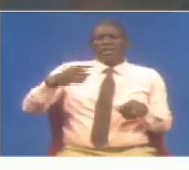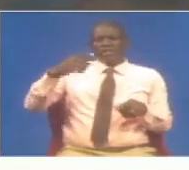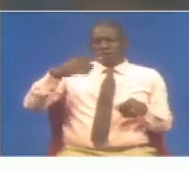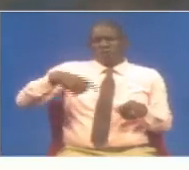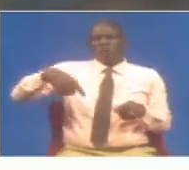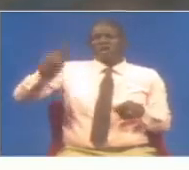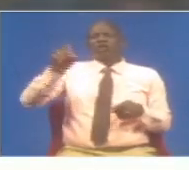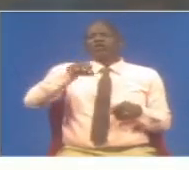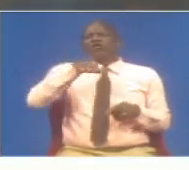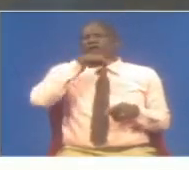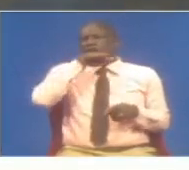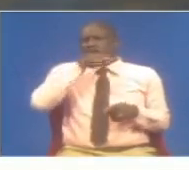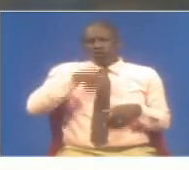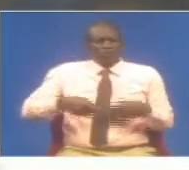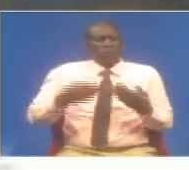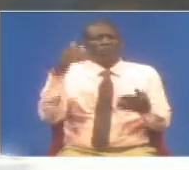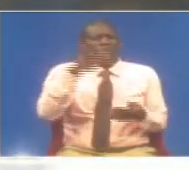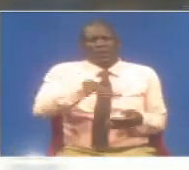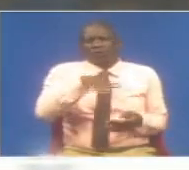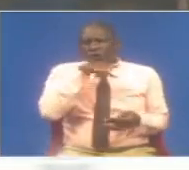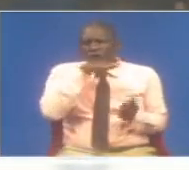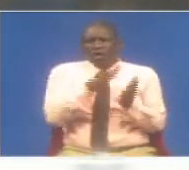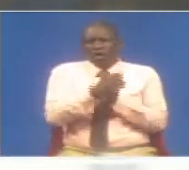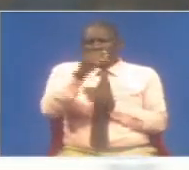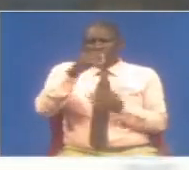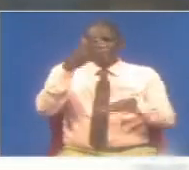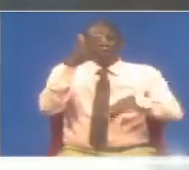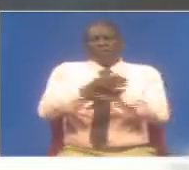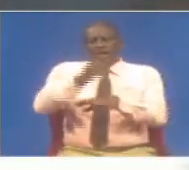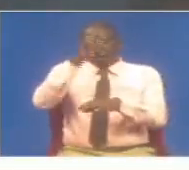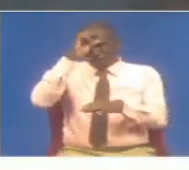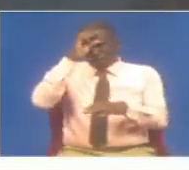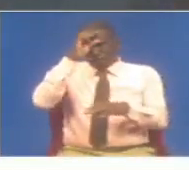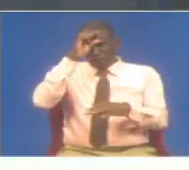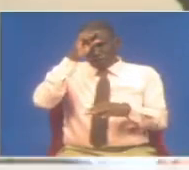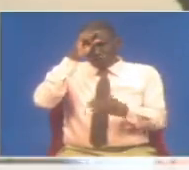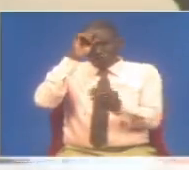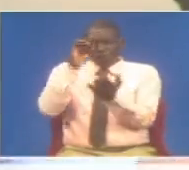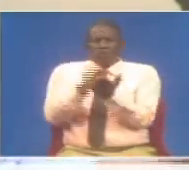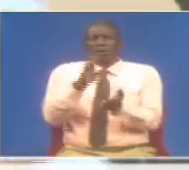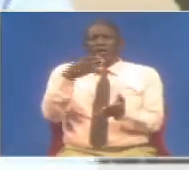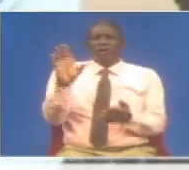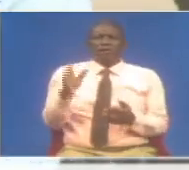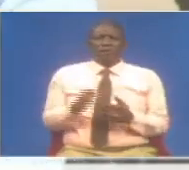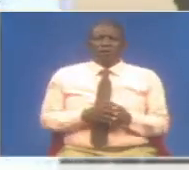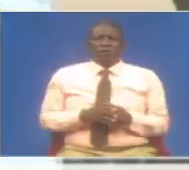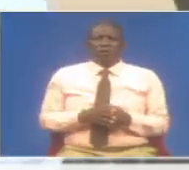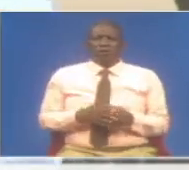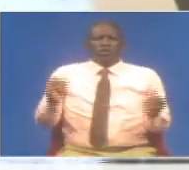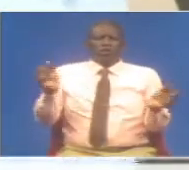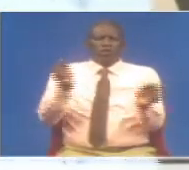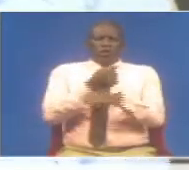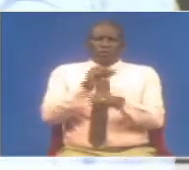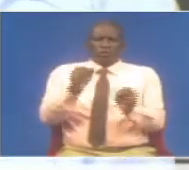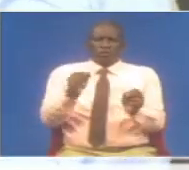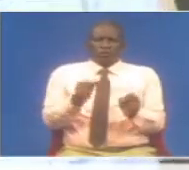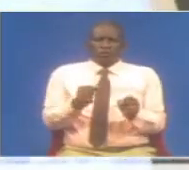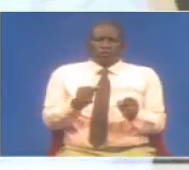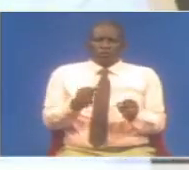baba umurudie na serikali bandia yenda wapi? And we want to be able to look at each other in the